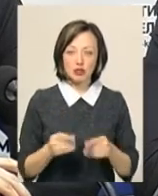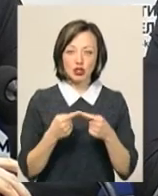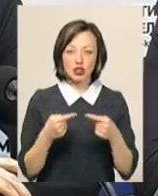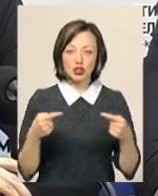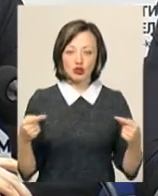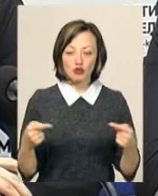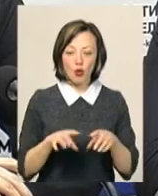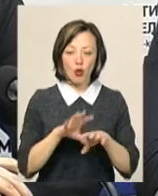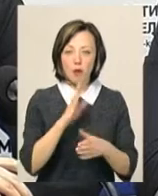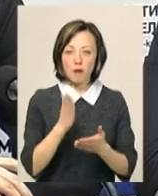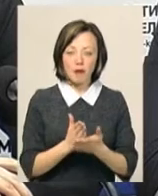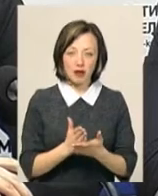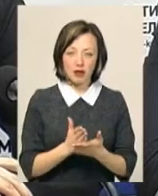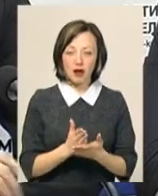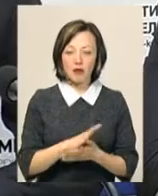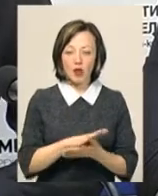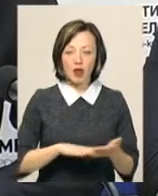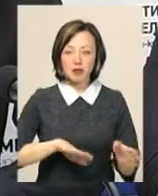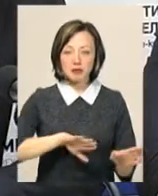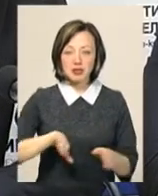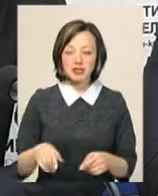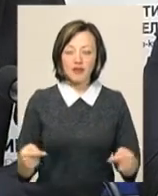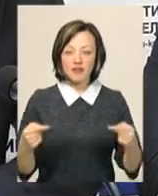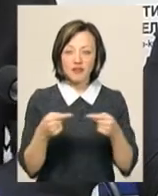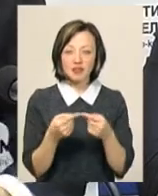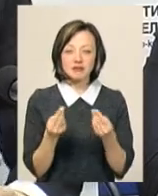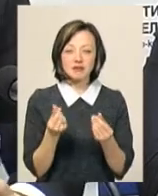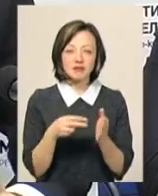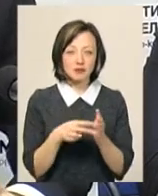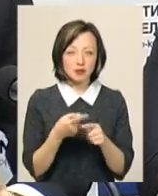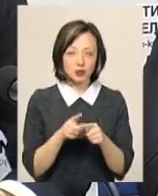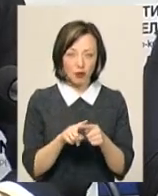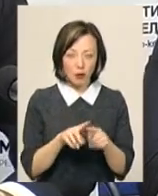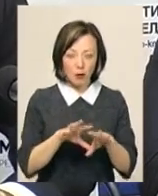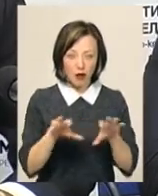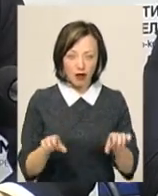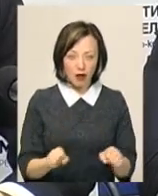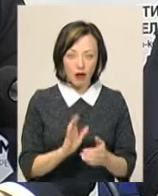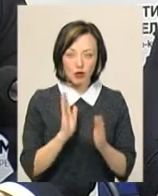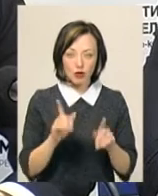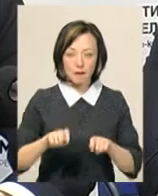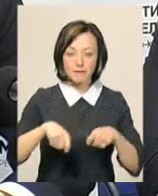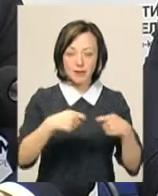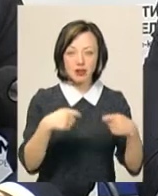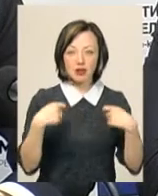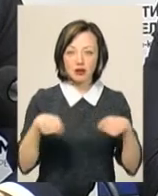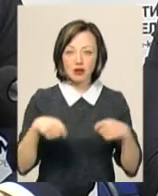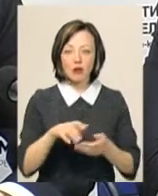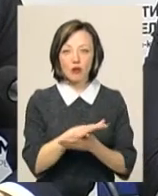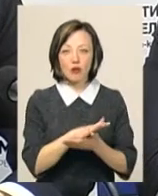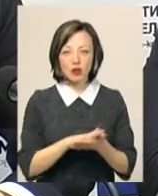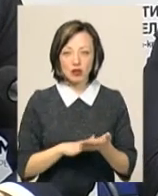іншого рухомого майна. В подальшому, після визначення ринкової вартості цього майна, воно буде передано на реалізацію для